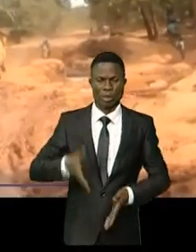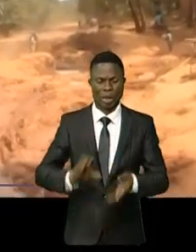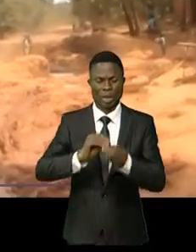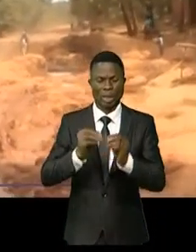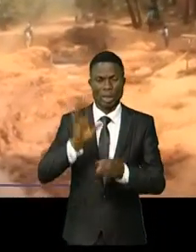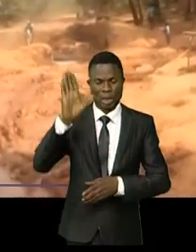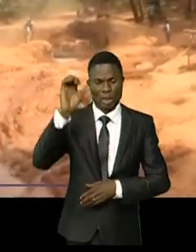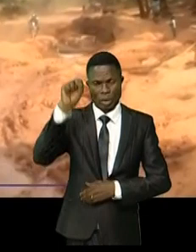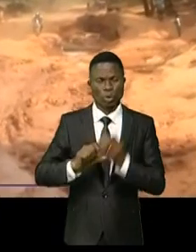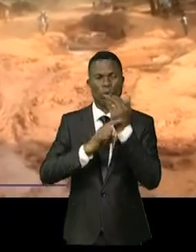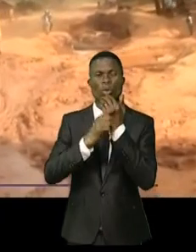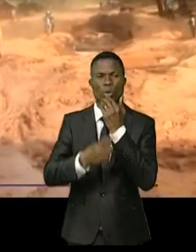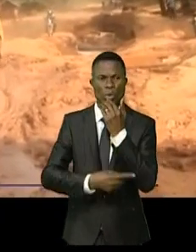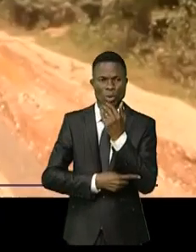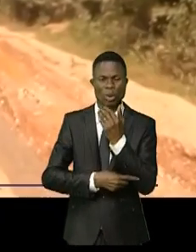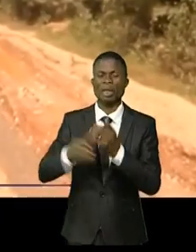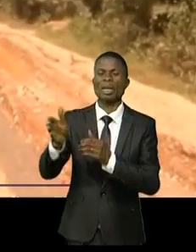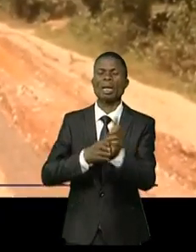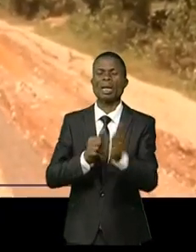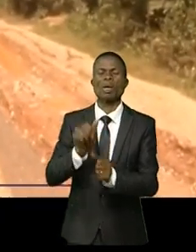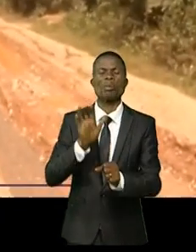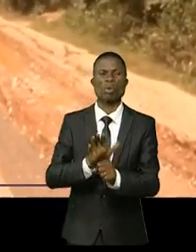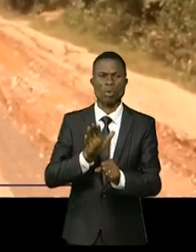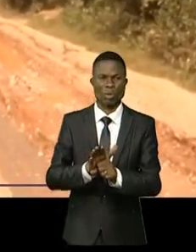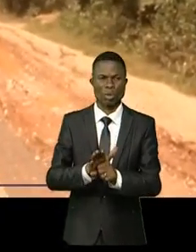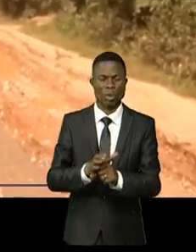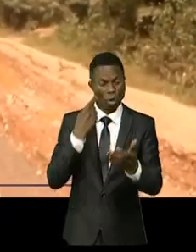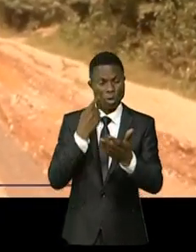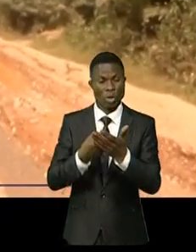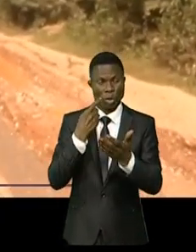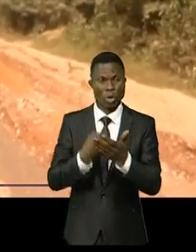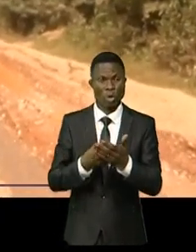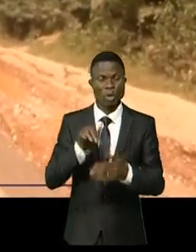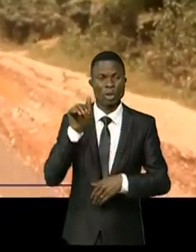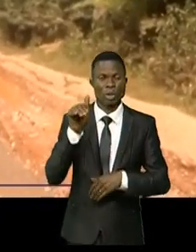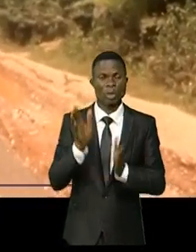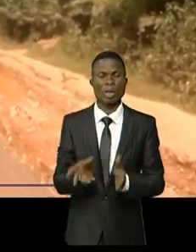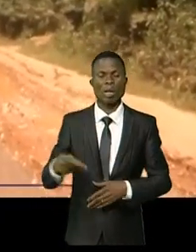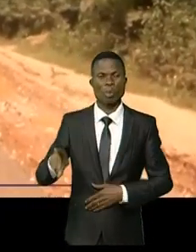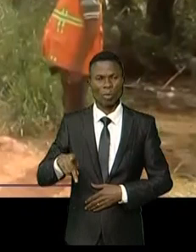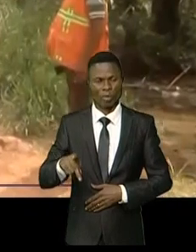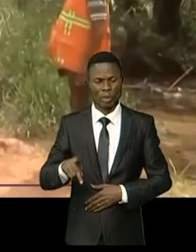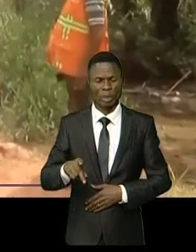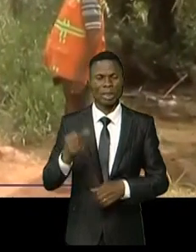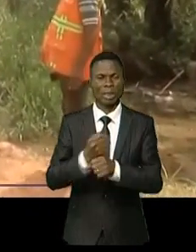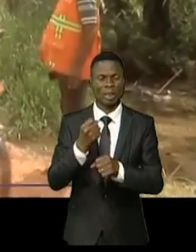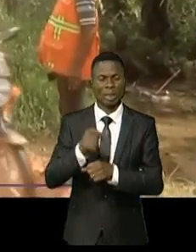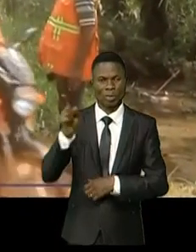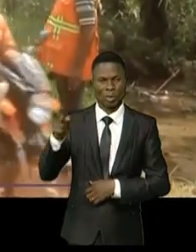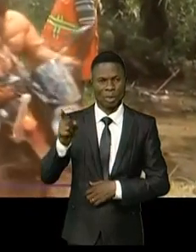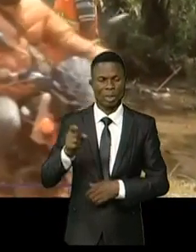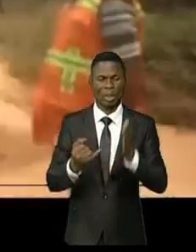5 au Sud Kivu sont en délabrement très avancé. Le constat est du directeur provincial de l'office des routes au Sud Kivu,